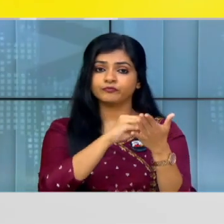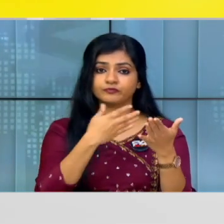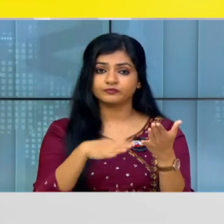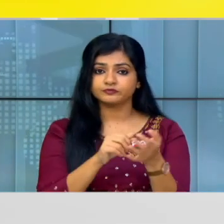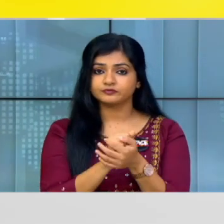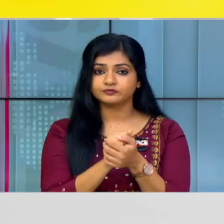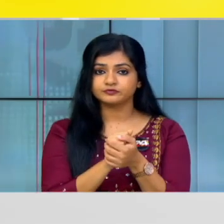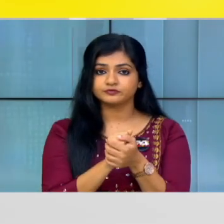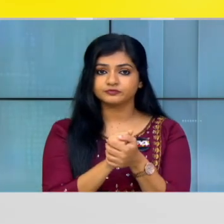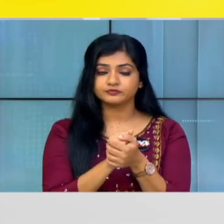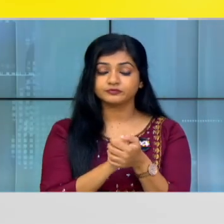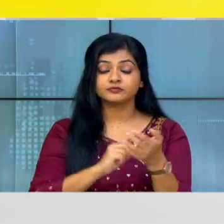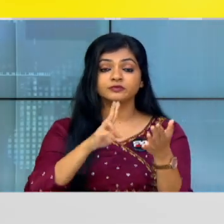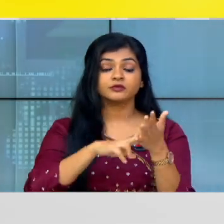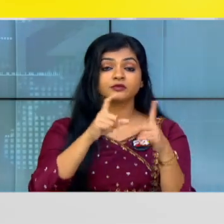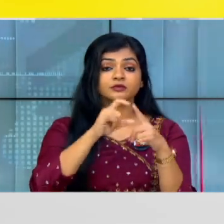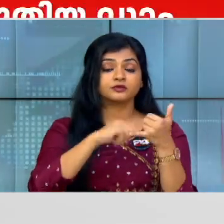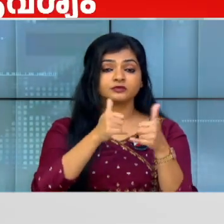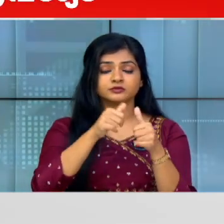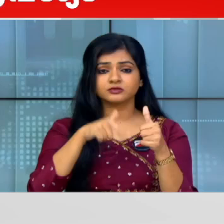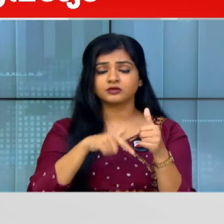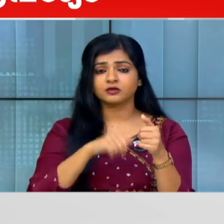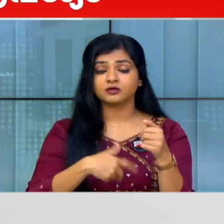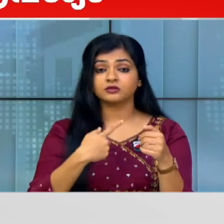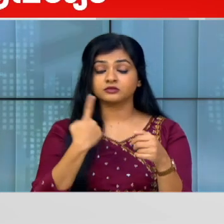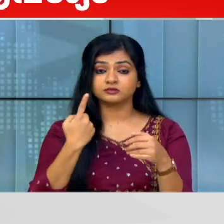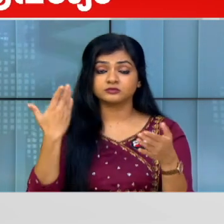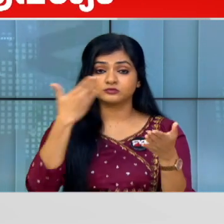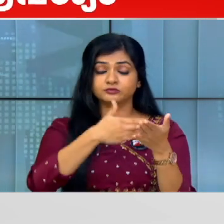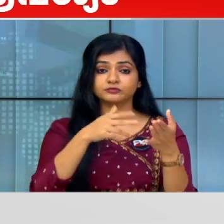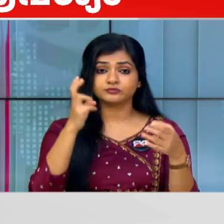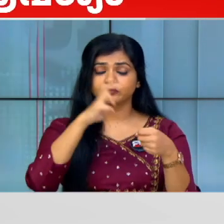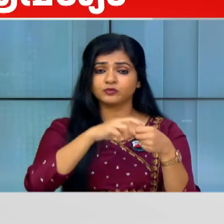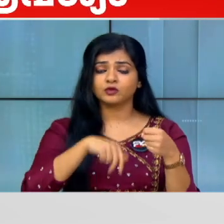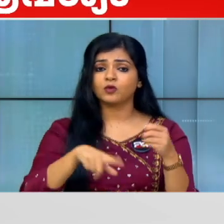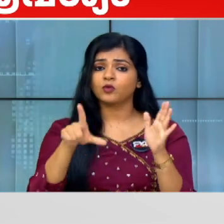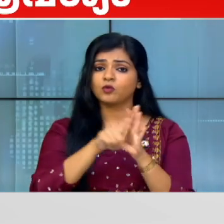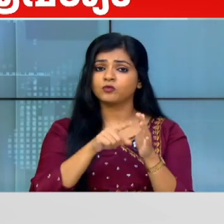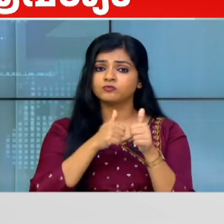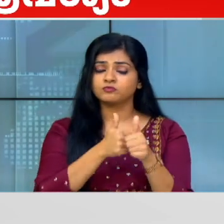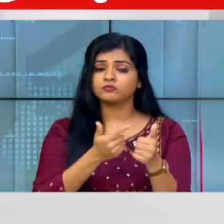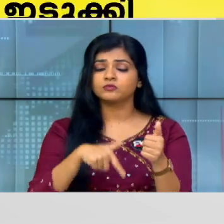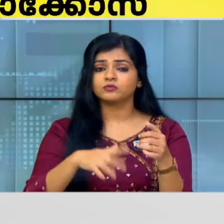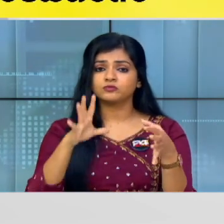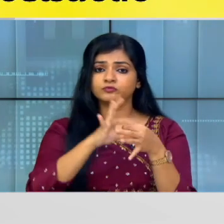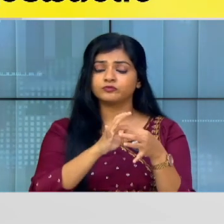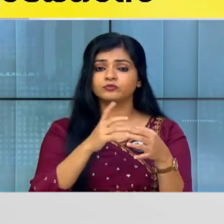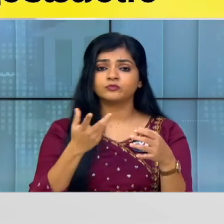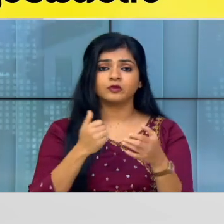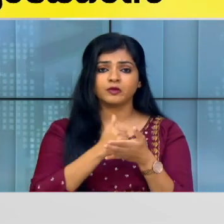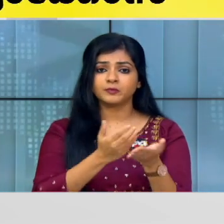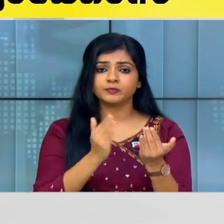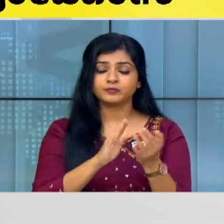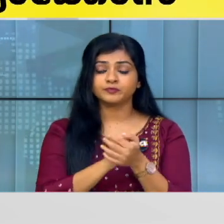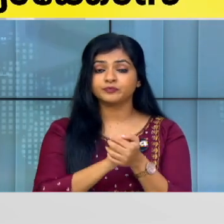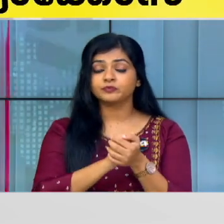ഇപ്പോൾ NDSAയ്ക്ക് നേരിട്ടുള്ള ഇടപെടൽ നിയമവശാൽ തന്നെ സാധ്യമാണ്. ഇപ്പോൾ സുപ്രീം കോടതി ജഡ്ജിമെൻറ്റ്